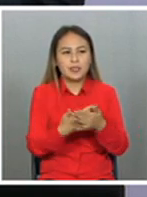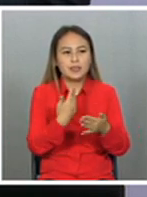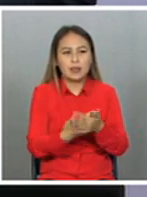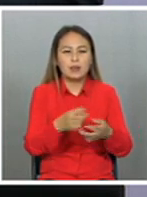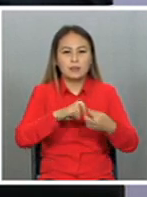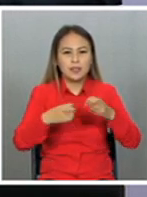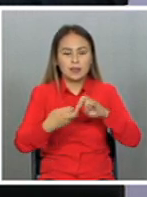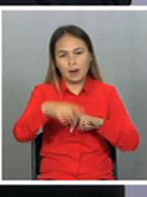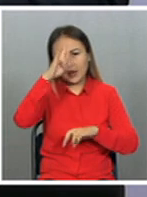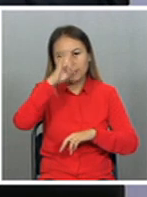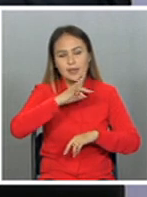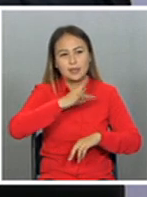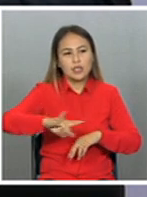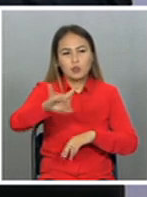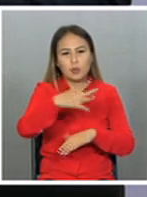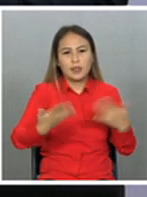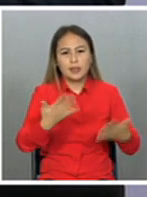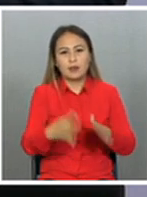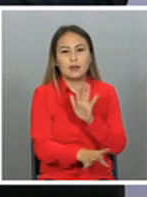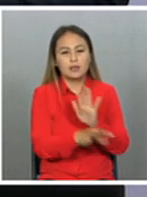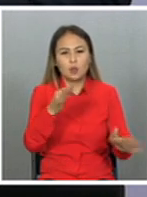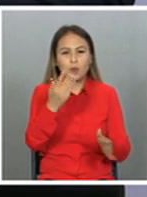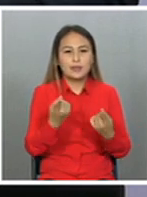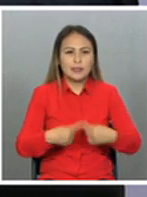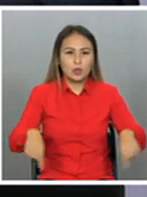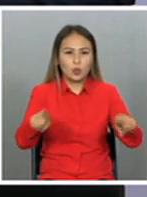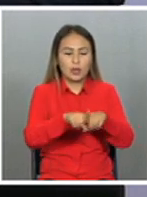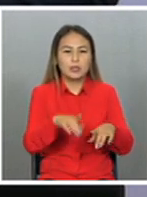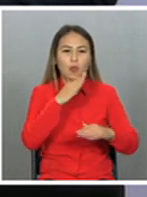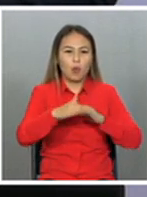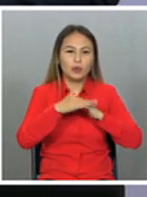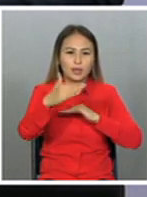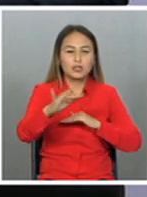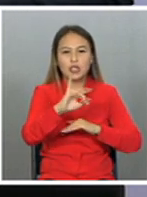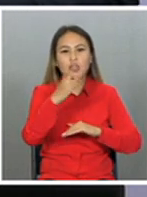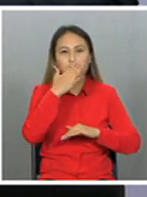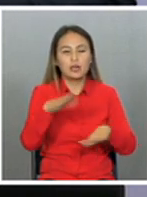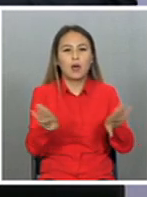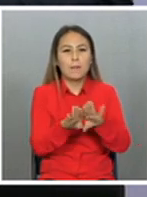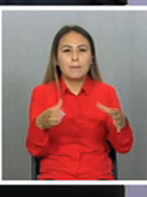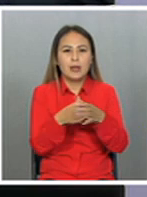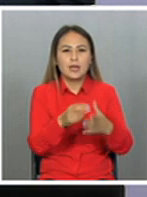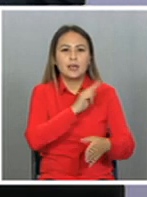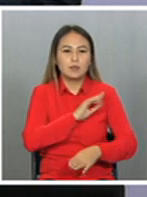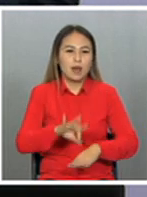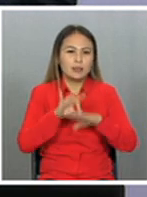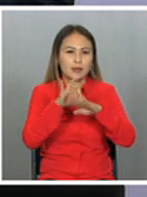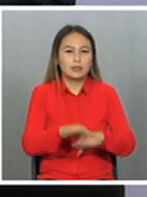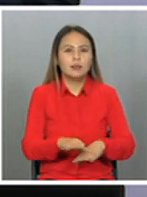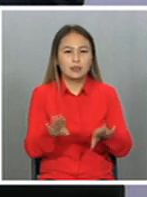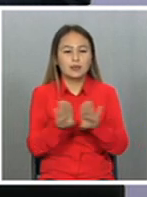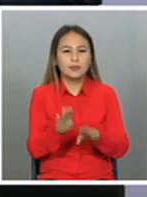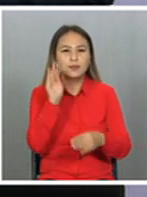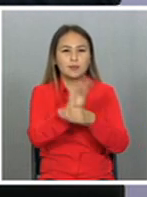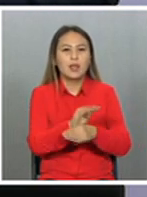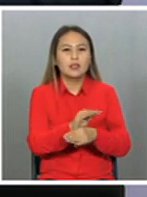біз Қазақстан Республикасын алатын болсақ, оның территориясында отандық және шетелдік компаниялар қызмет атқарды. Міне осы